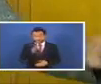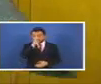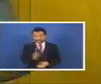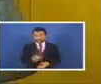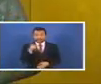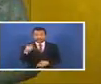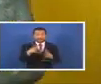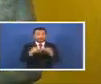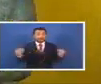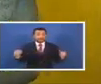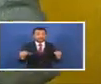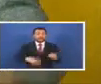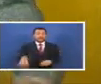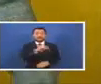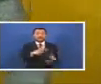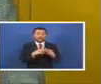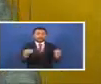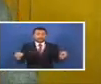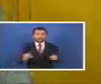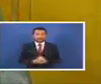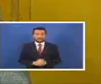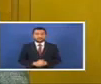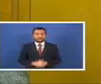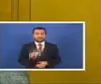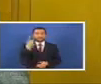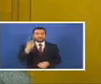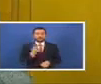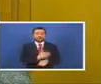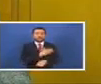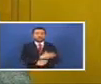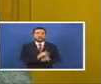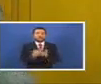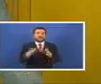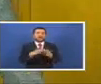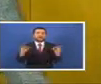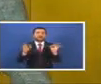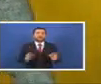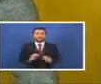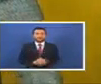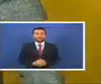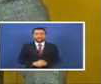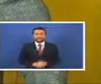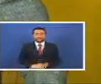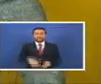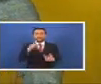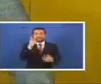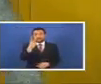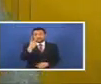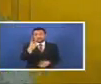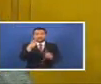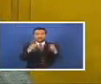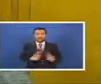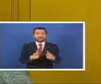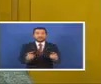adalet giderse her şey gider. Bir ülke her şeyini yitirebilir. İki şeyi yerine